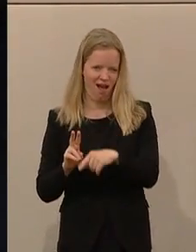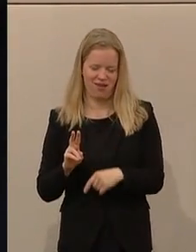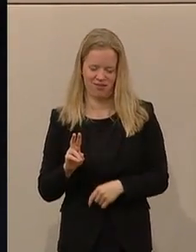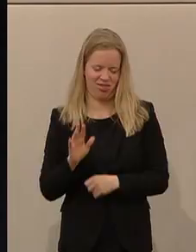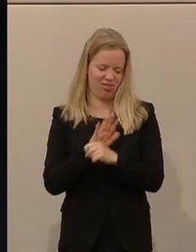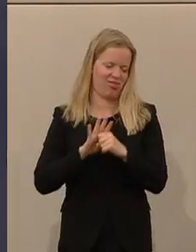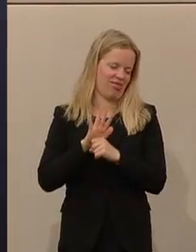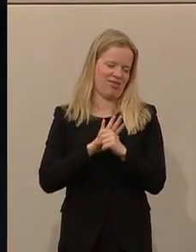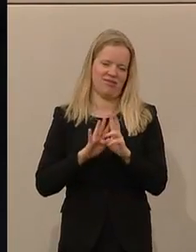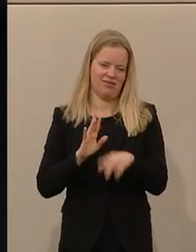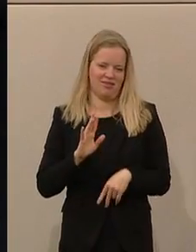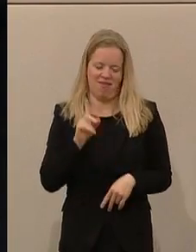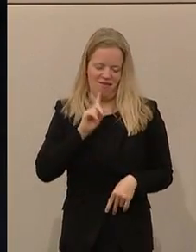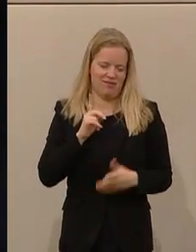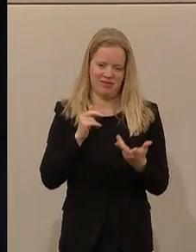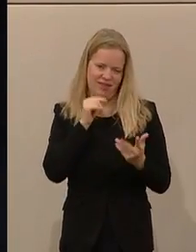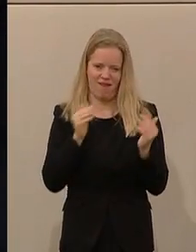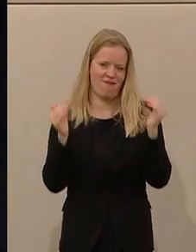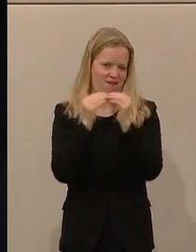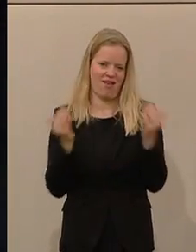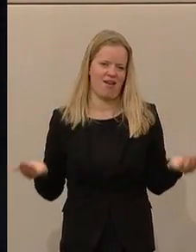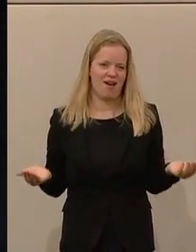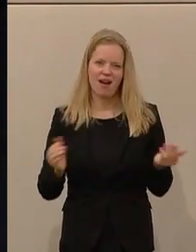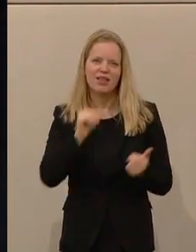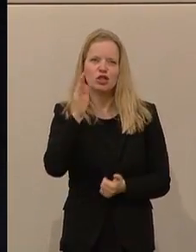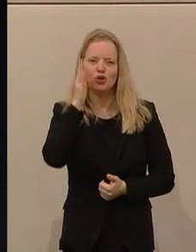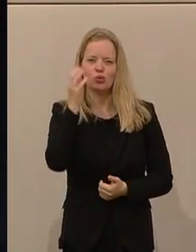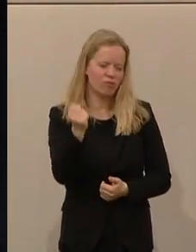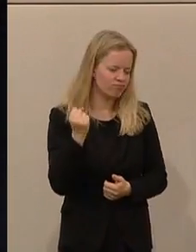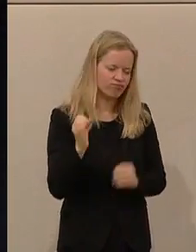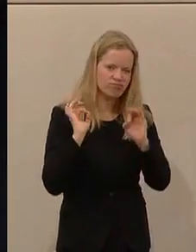ist nicht fair. Das ist nicht enkelfit. Das ist nicht zukunftsfit.